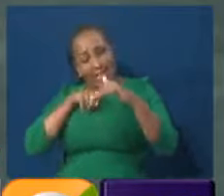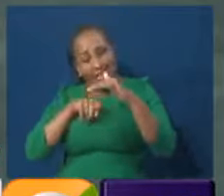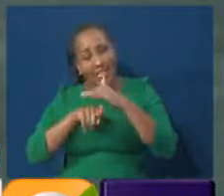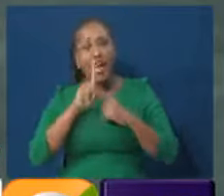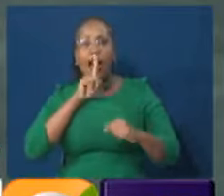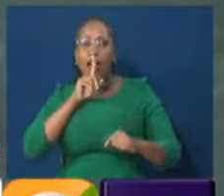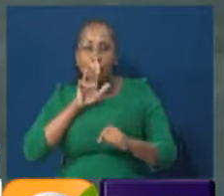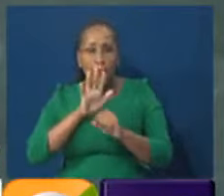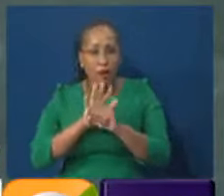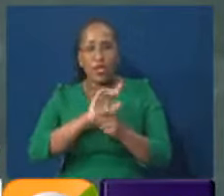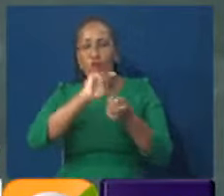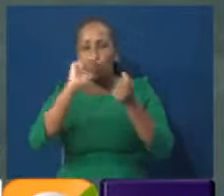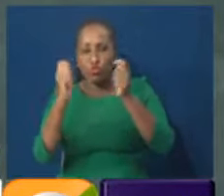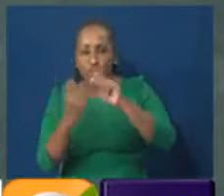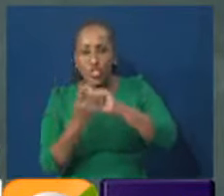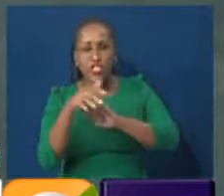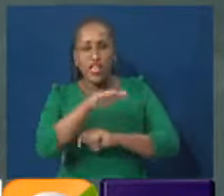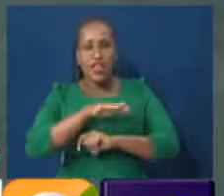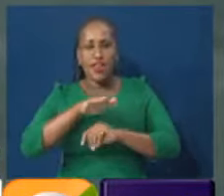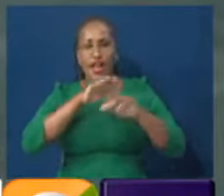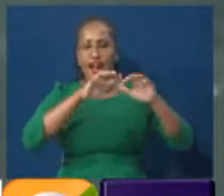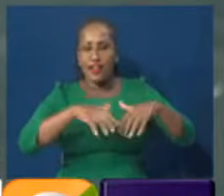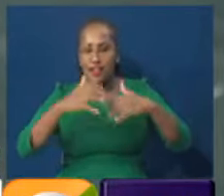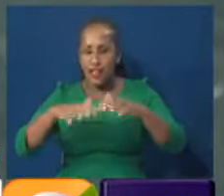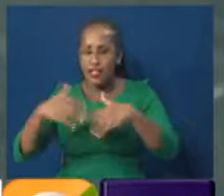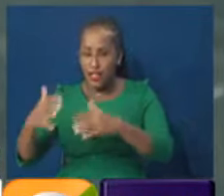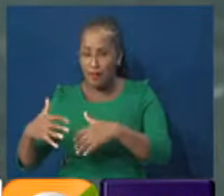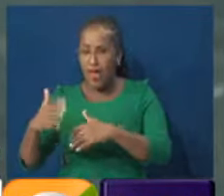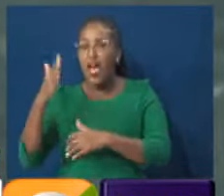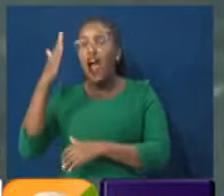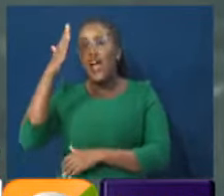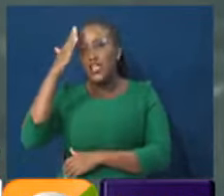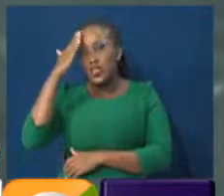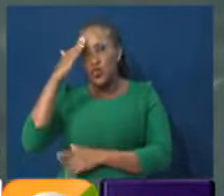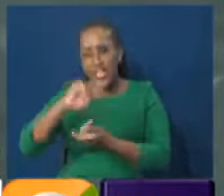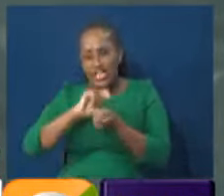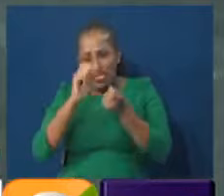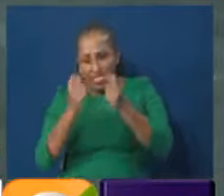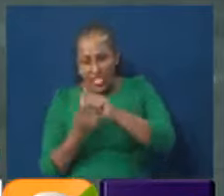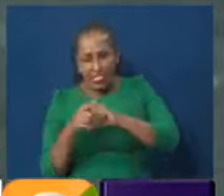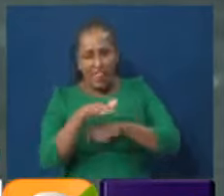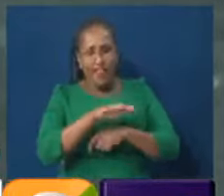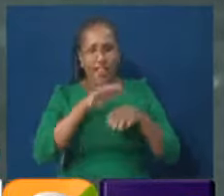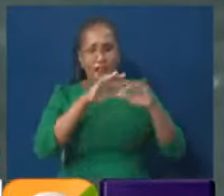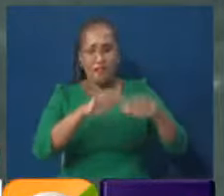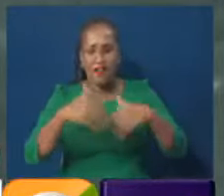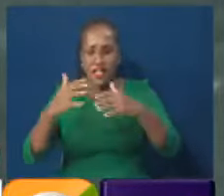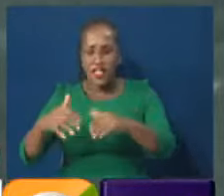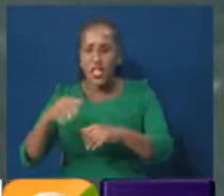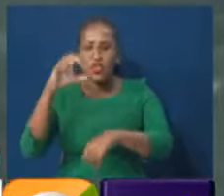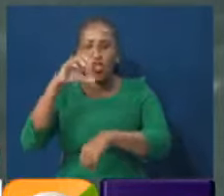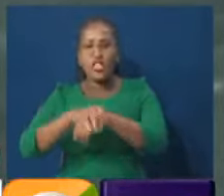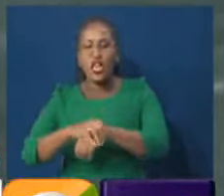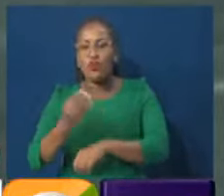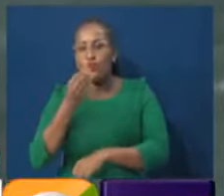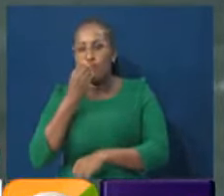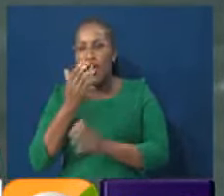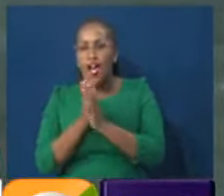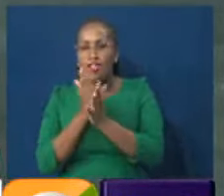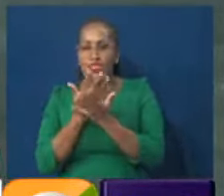ku revive sector ya agriculture. Akijua akirevive sector ya agriculture, tutapata chakula, vitu